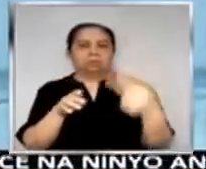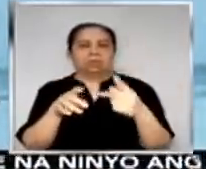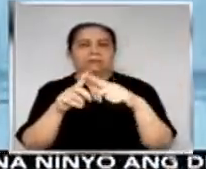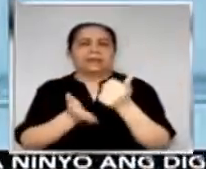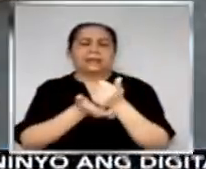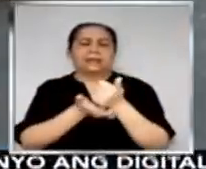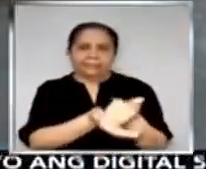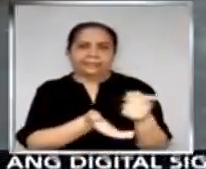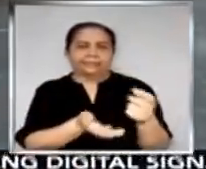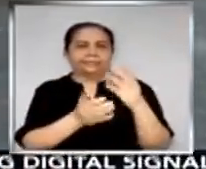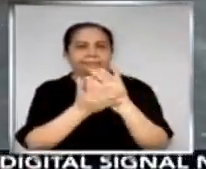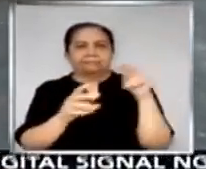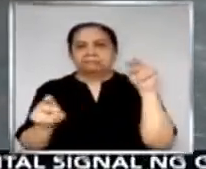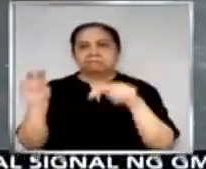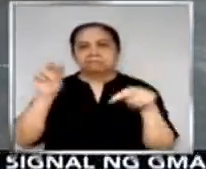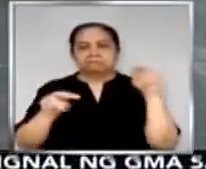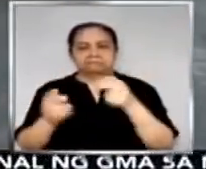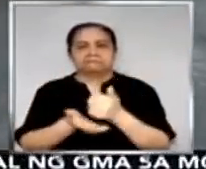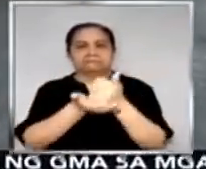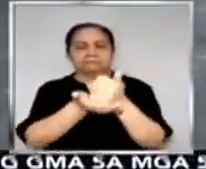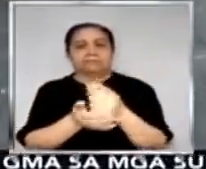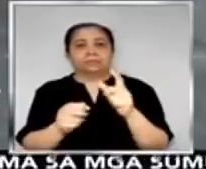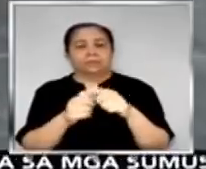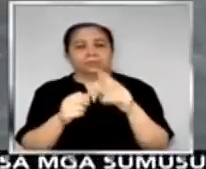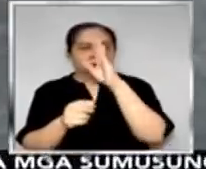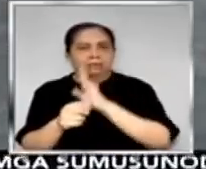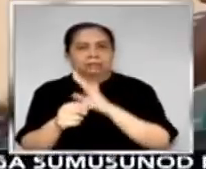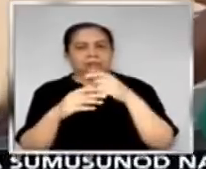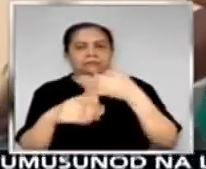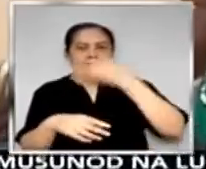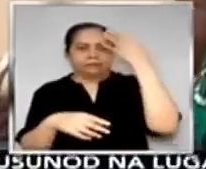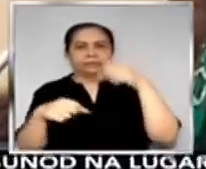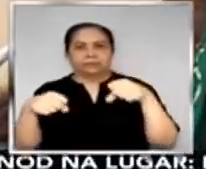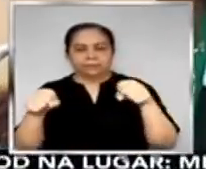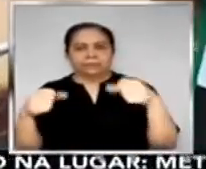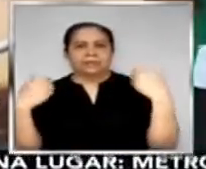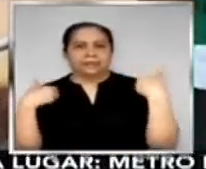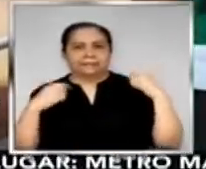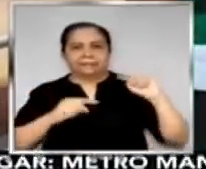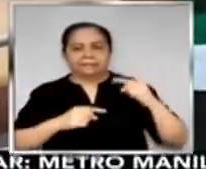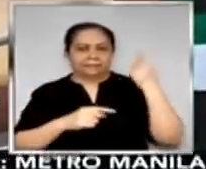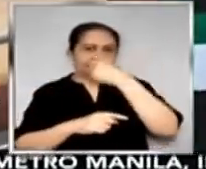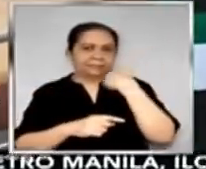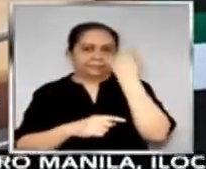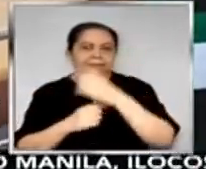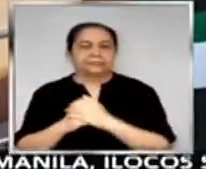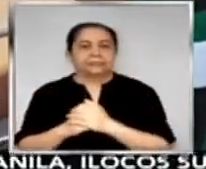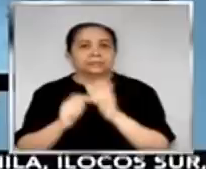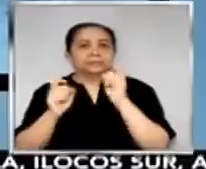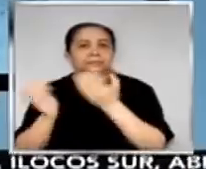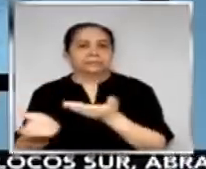ng ilang bystander. Nawasak ang harapang bahagi ng kanyang motor at nagtamo siya ng sugat sa ulo. Agad siyang dinala sa